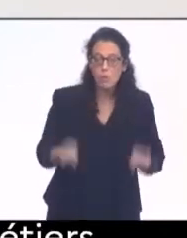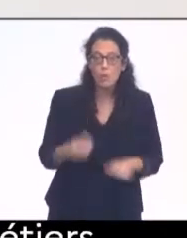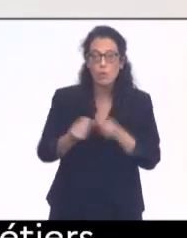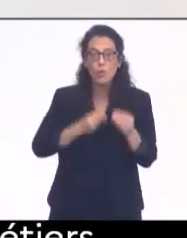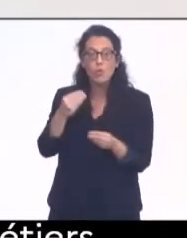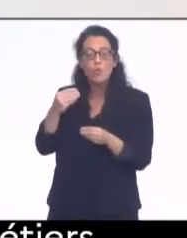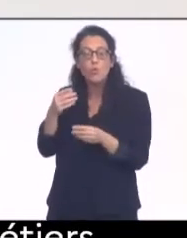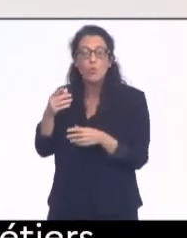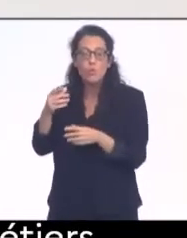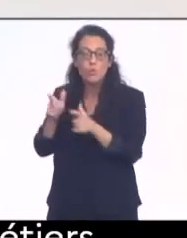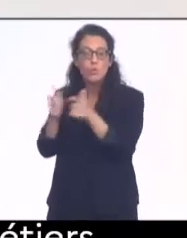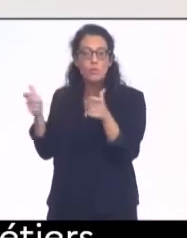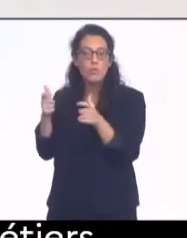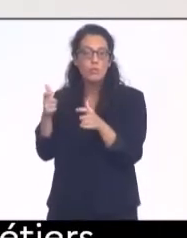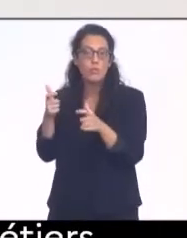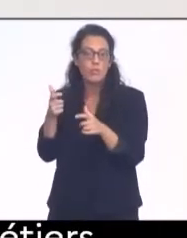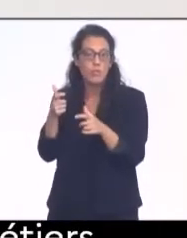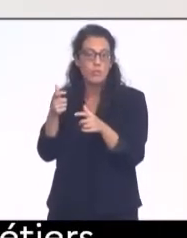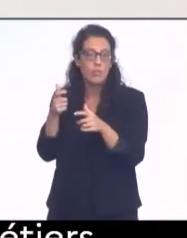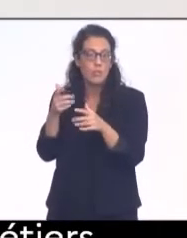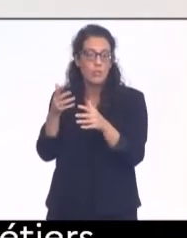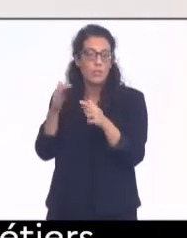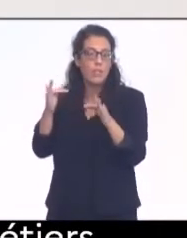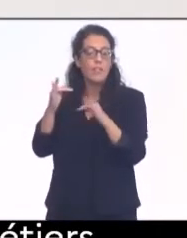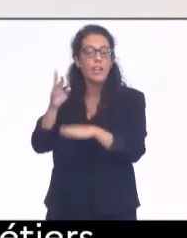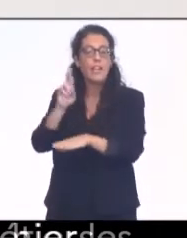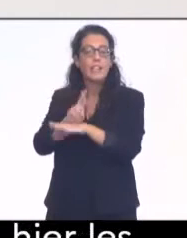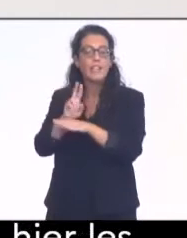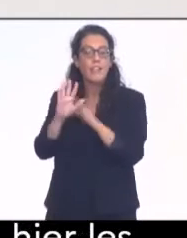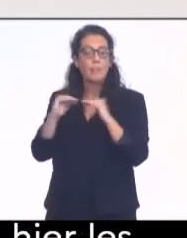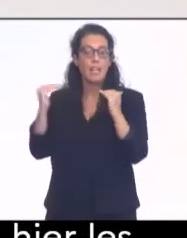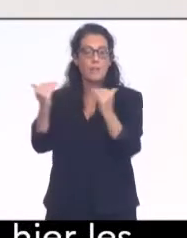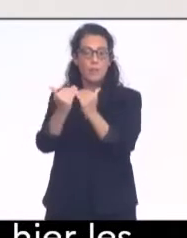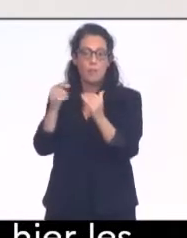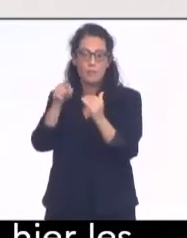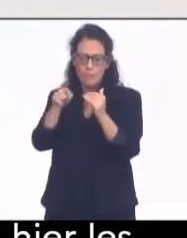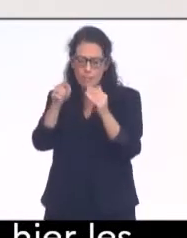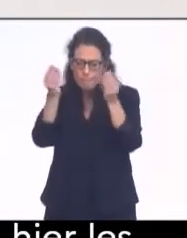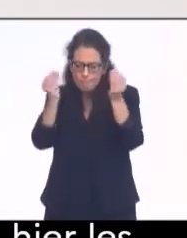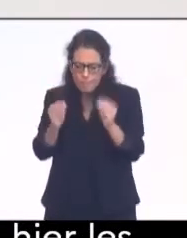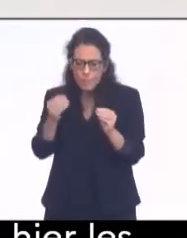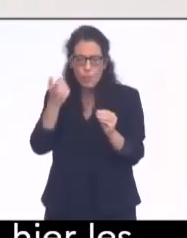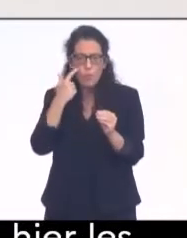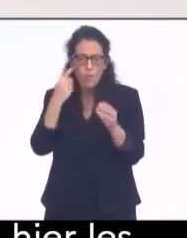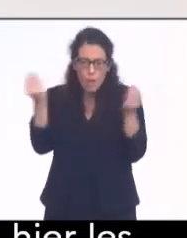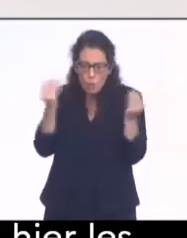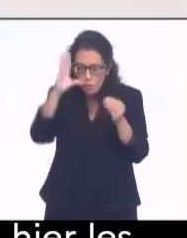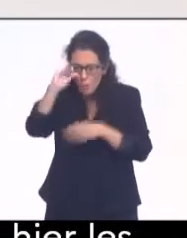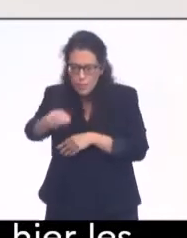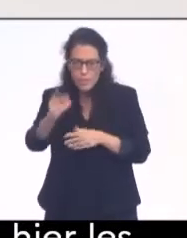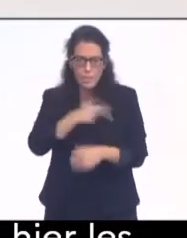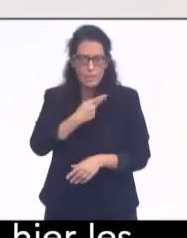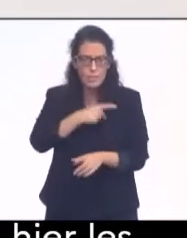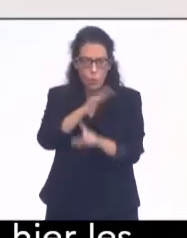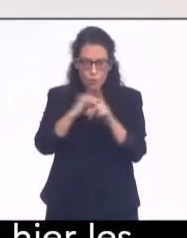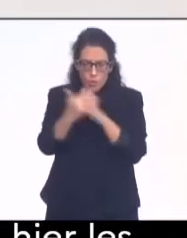elles sur un renfort de la plateforme de réserve, justement en fléchant plus encore les professionnels du médico-social ayant